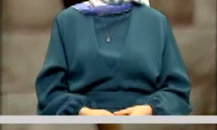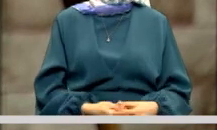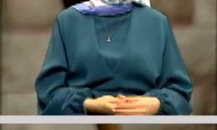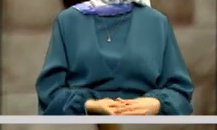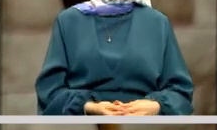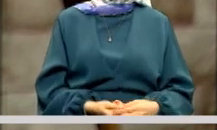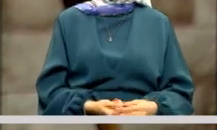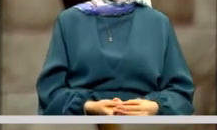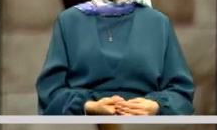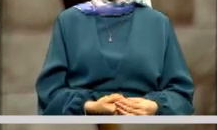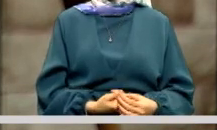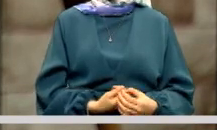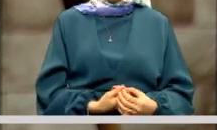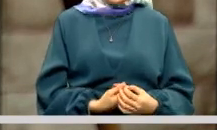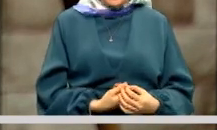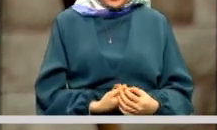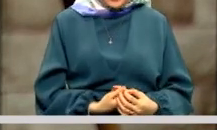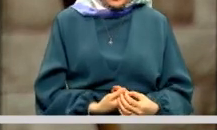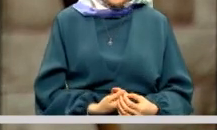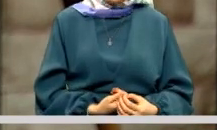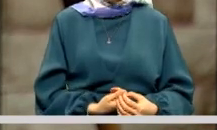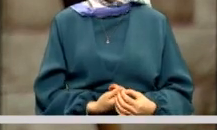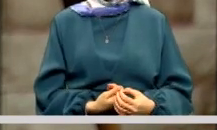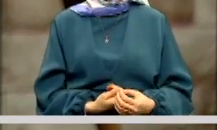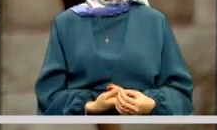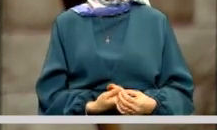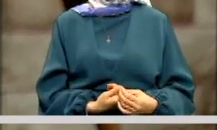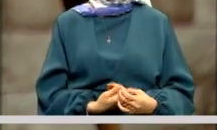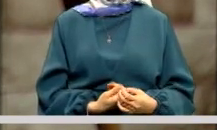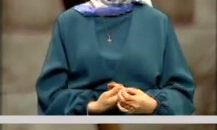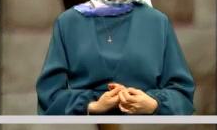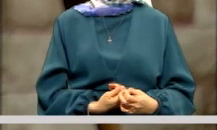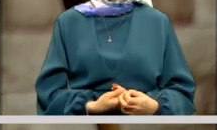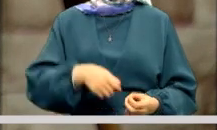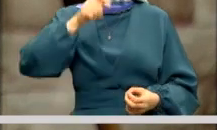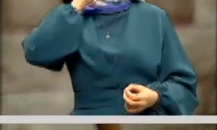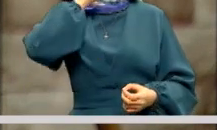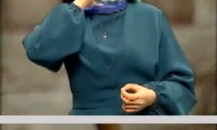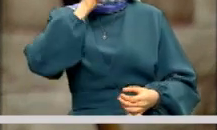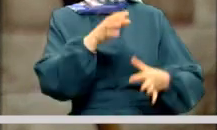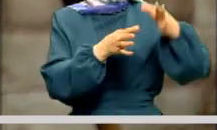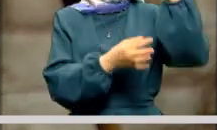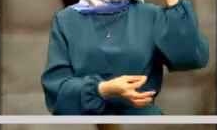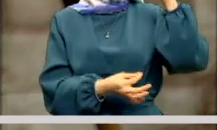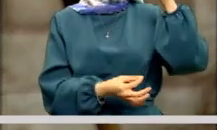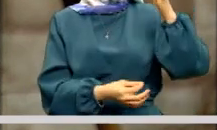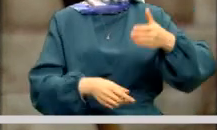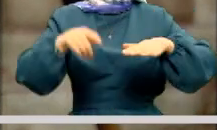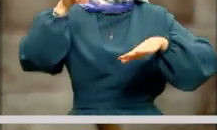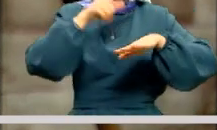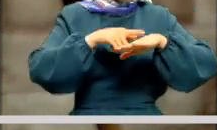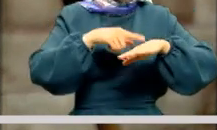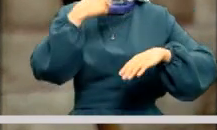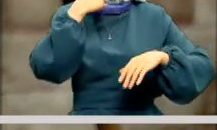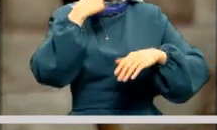ve yediği veya menselim rivayet edilir yani Müslüman kişi elinden dilinden